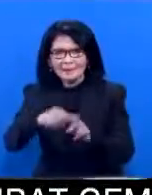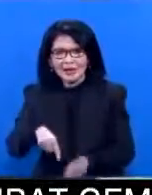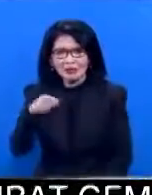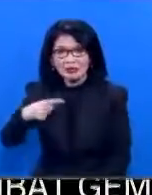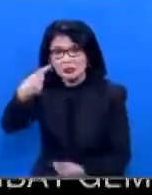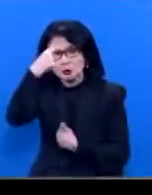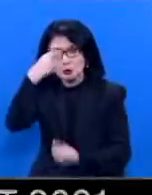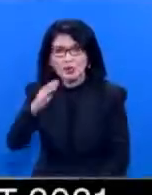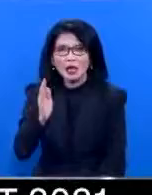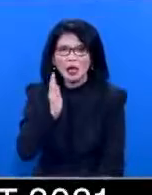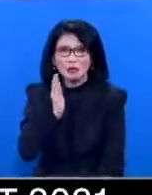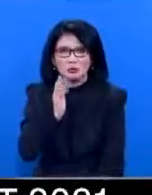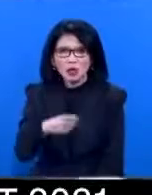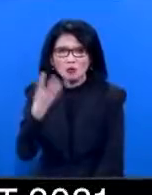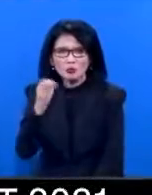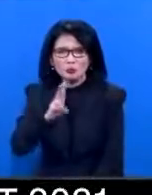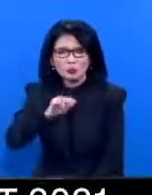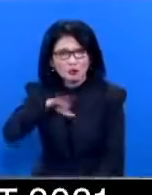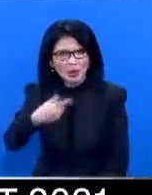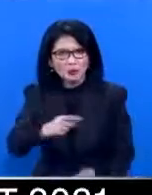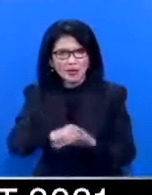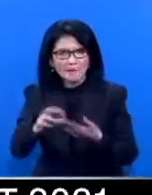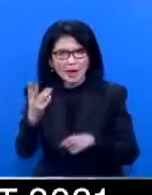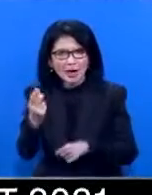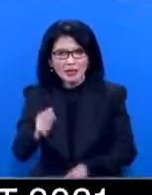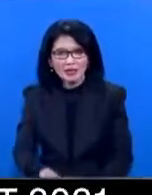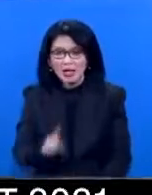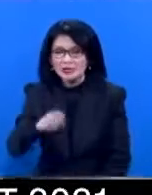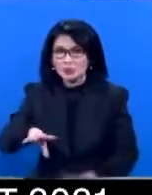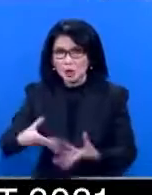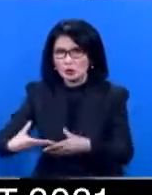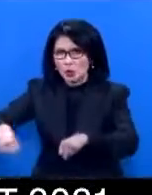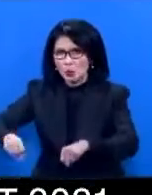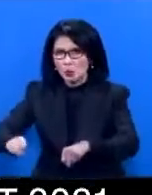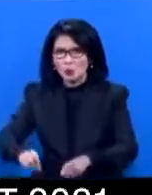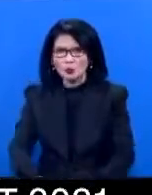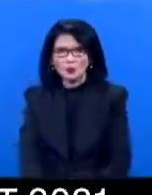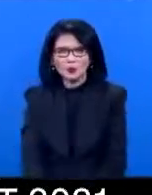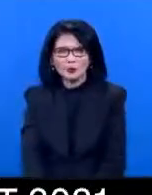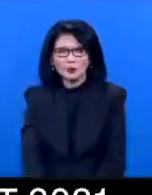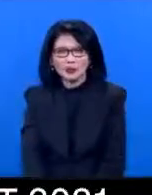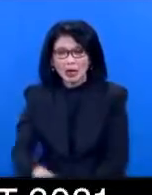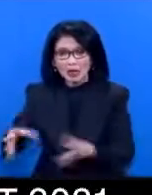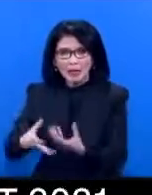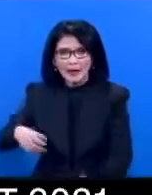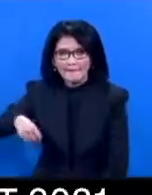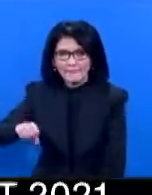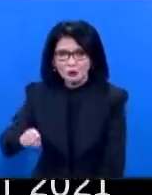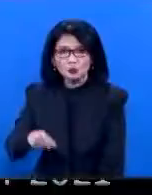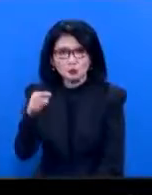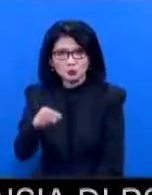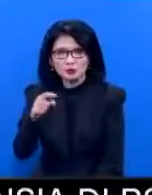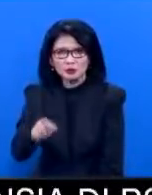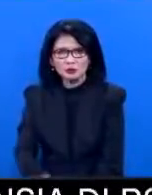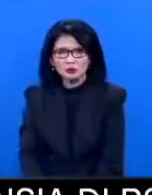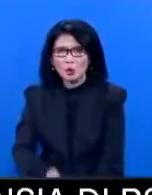terduga adalah pemuda berusia 20 tahun berinisial R yang merupakan salah satu anggota geng motor asal Muara Baru. Geng motor Enjoy MBR 86